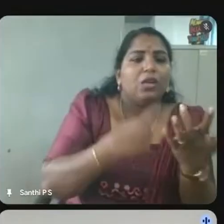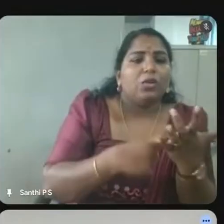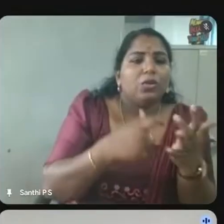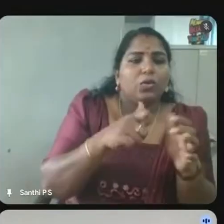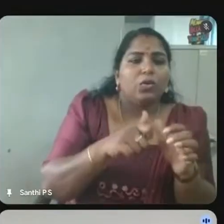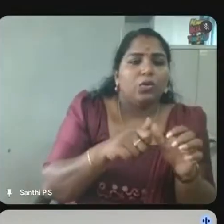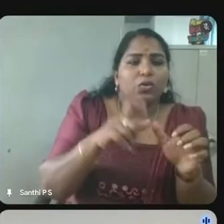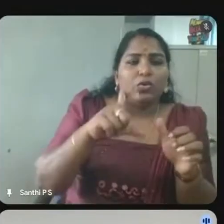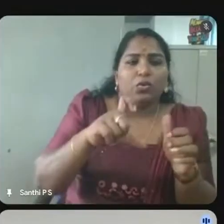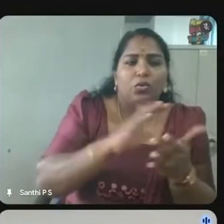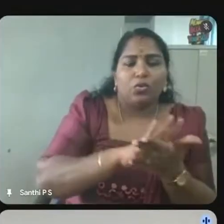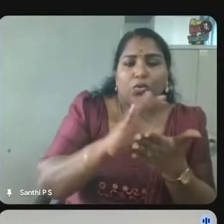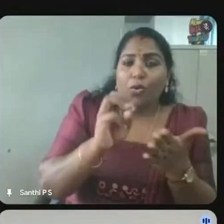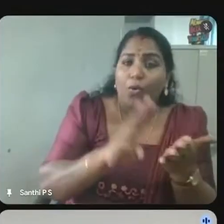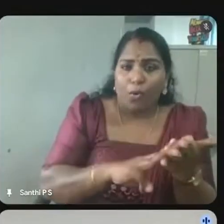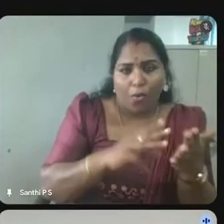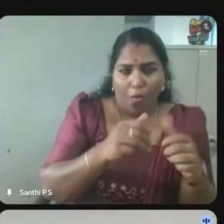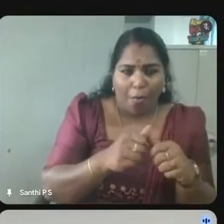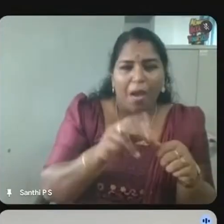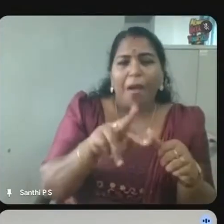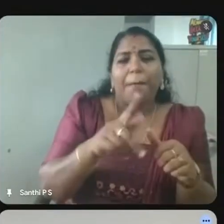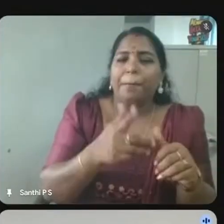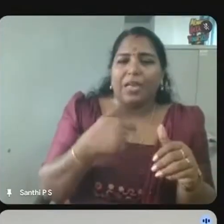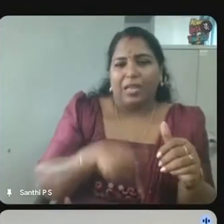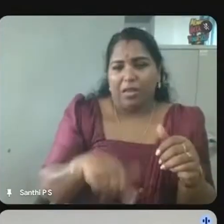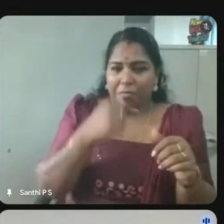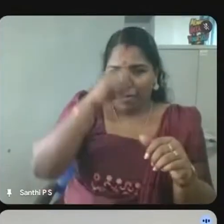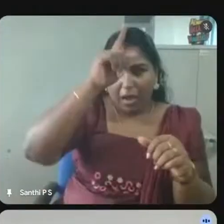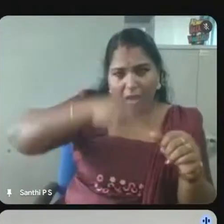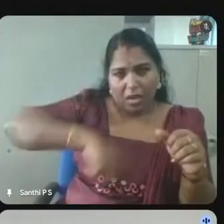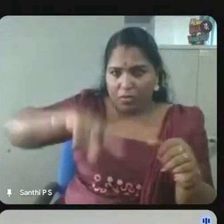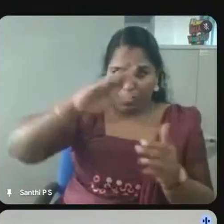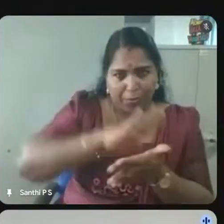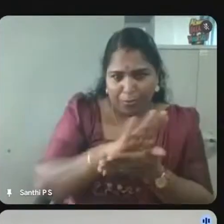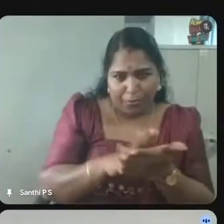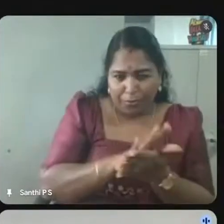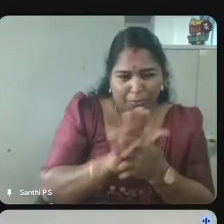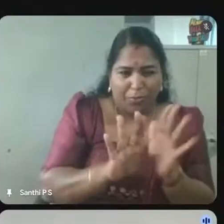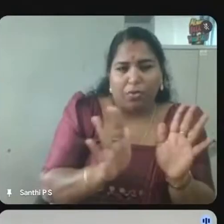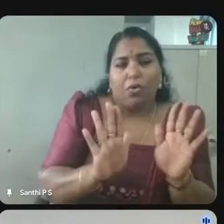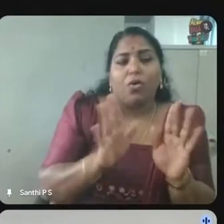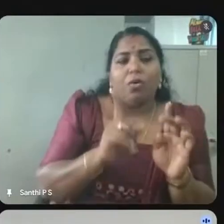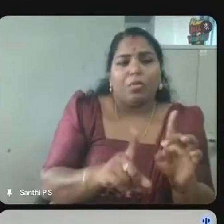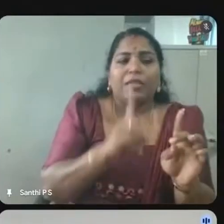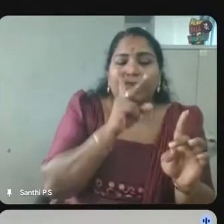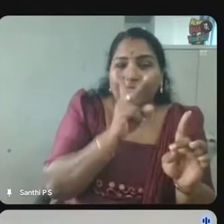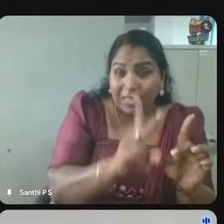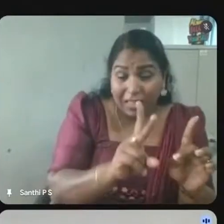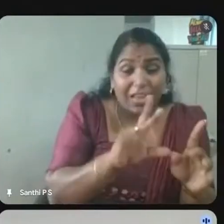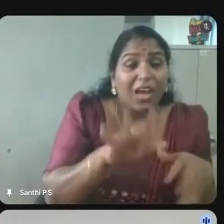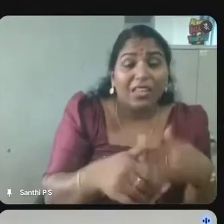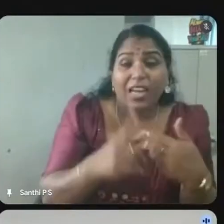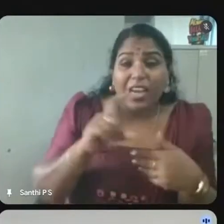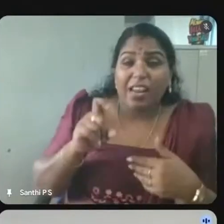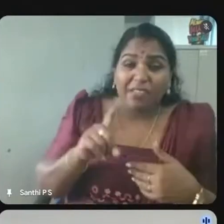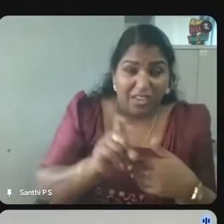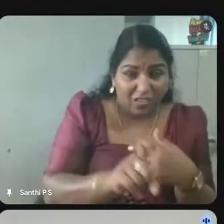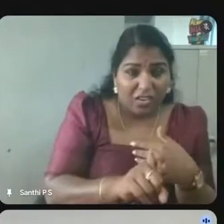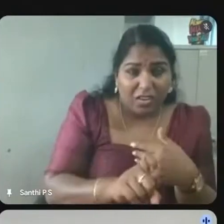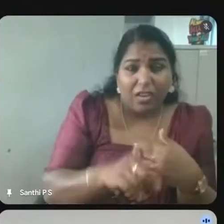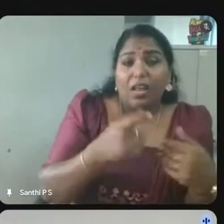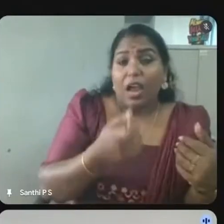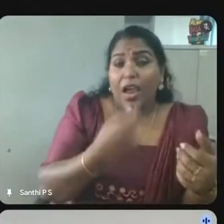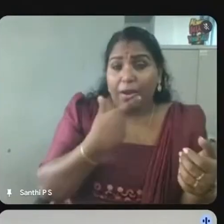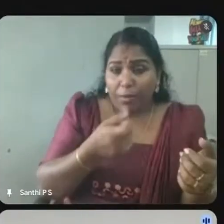ചെയ്ത് കഴിഞ്ഞു. പക്ഷെ അത് പൂർണ്ണമായി അന്ധതയിലോട്ട് നയിക്കുന്ന, നിങ്ങൾക്ക് ആ പിക്ചർ കാണാൻ പറ്റും, നയിക്കാൻ പറ്റുന്ന ഒരു കണ്ടീഷനാണ്. അവിടെ നമുക്ക് ജസ്റ്റ് ആന്റിബയോട്ടിക്സ്